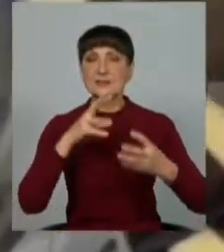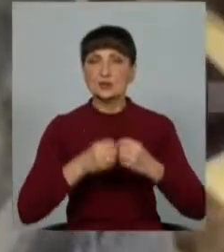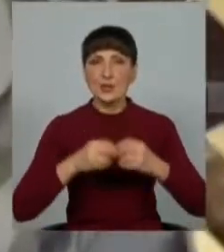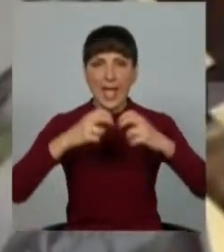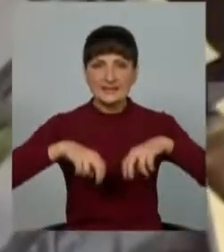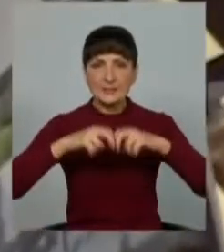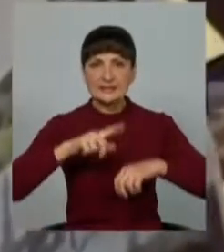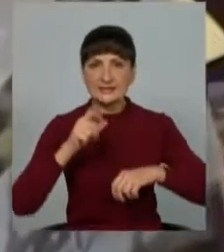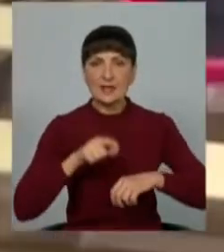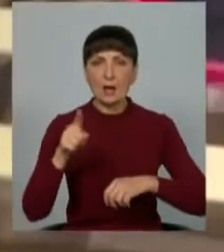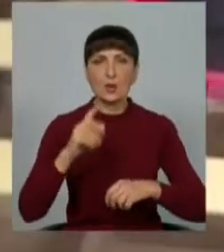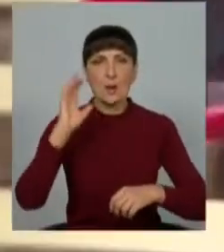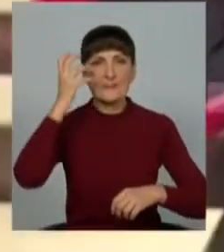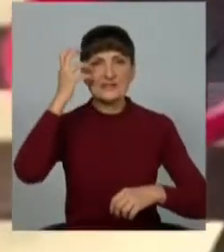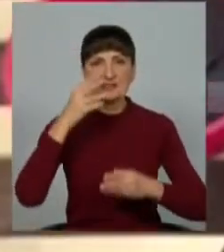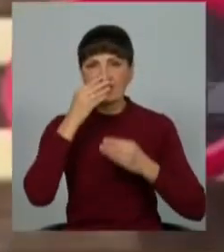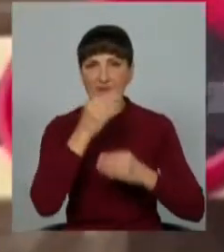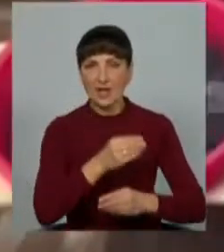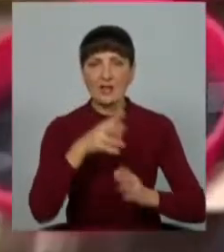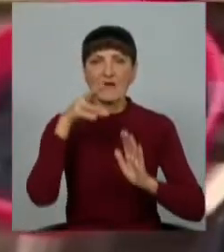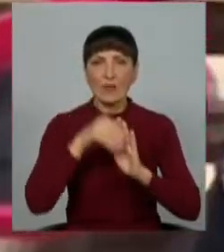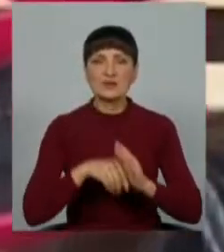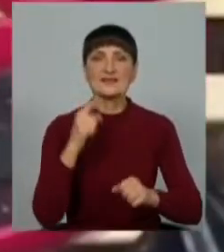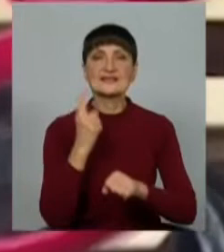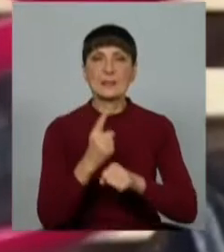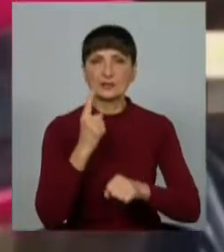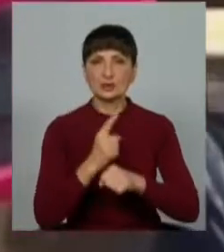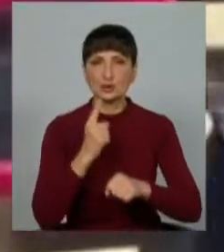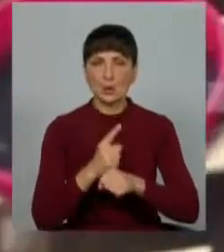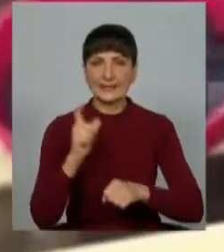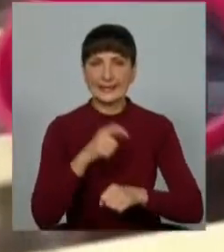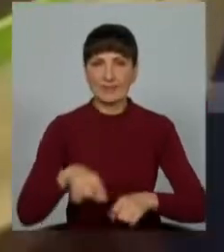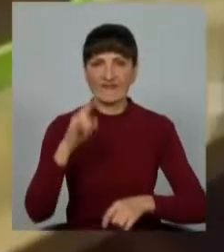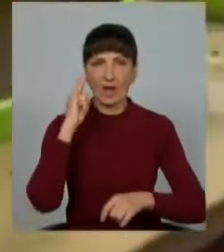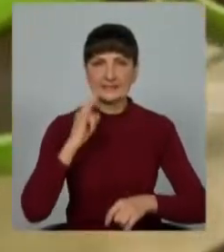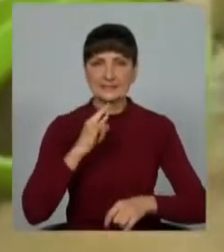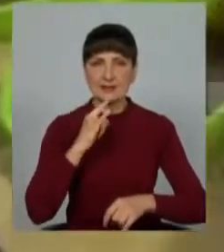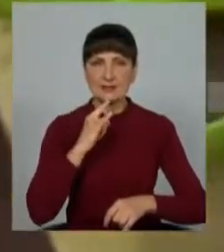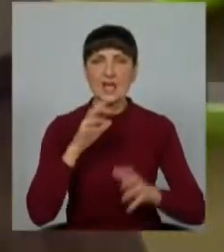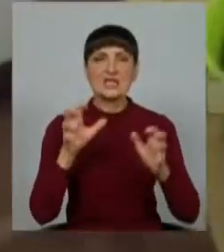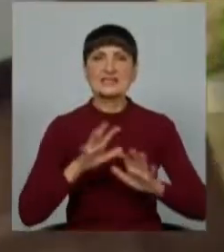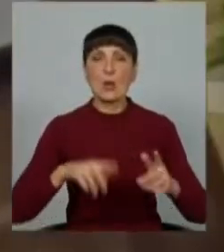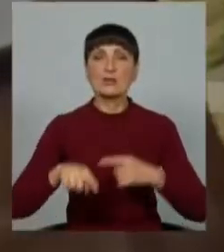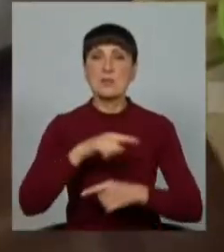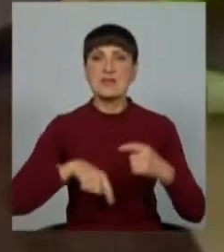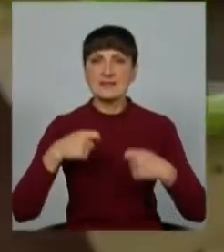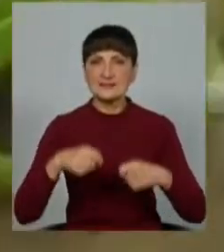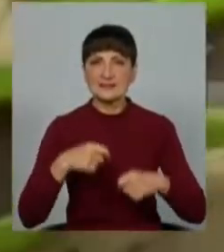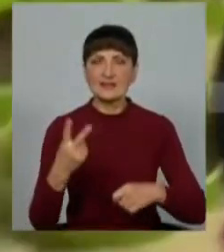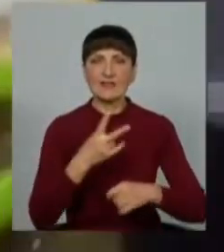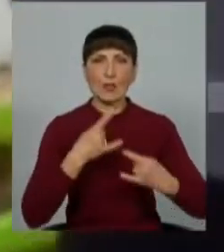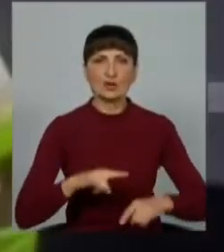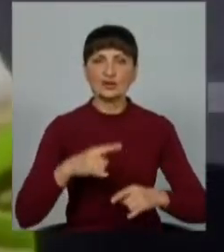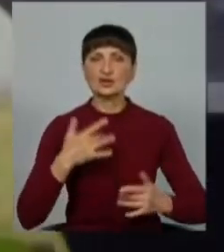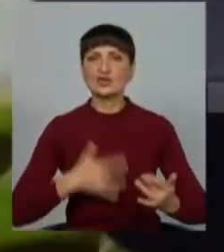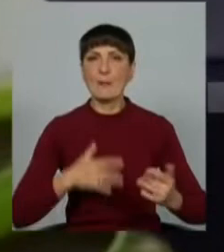экспертизы, оно является психотропным и входит в список запрещенных на территории Казахстана. Незаконный бизнес двое уроженцев